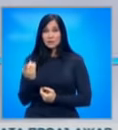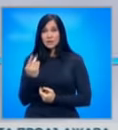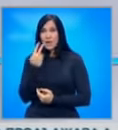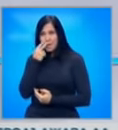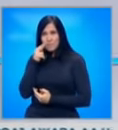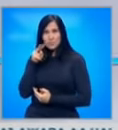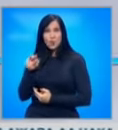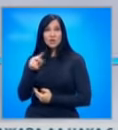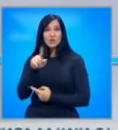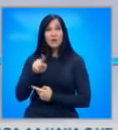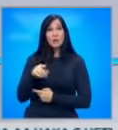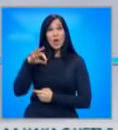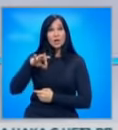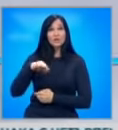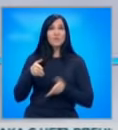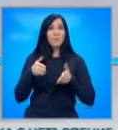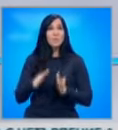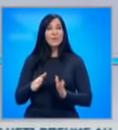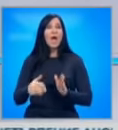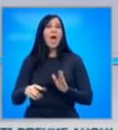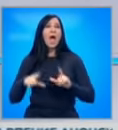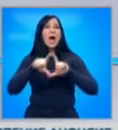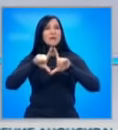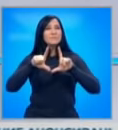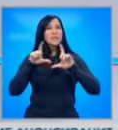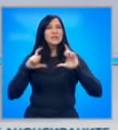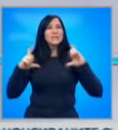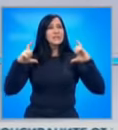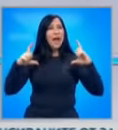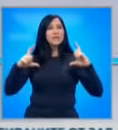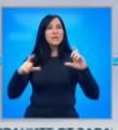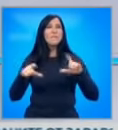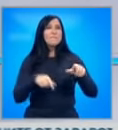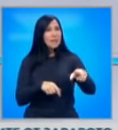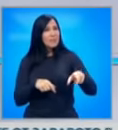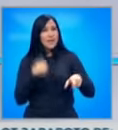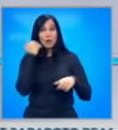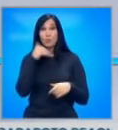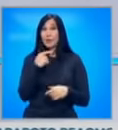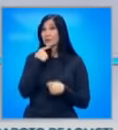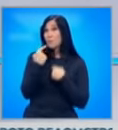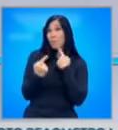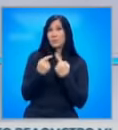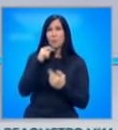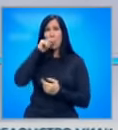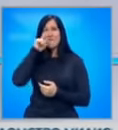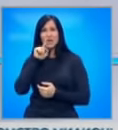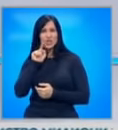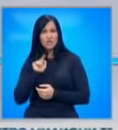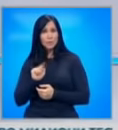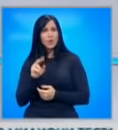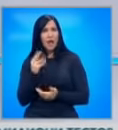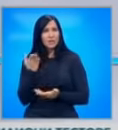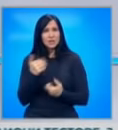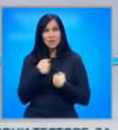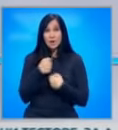Вторачени въпросите за качеството на пътя, знаците и мантинелите, добре е според нас да си зададем много важни въпроси, а именно как тази трагедия повлия